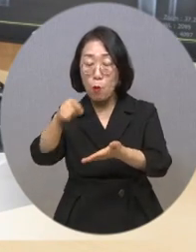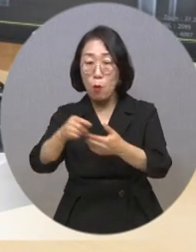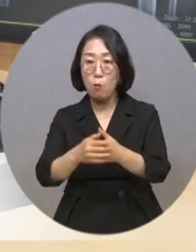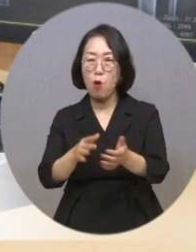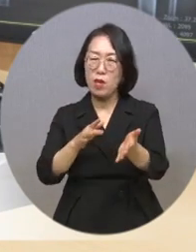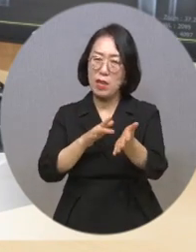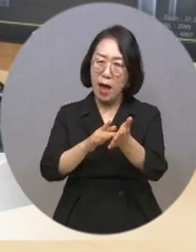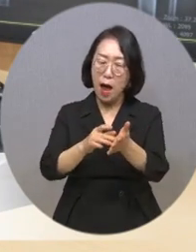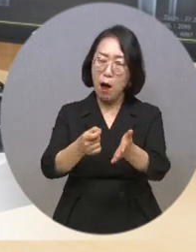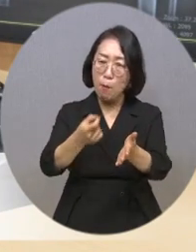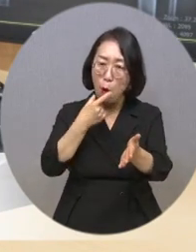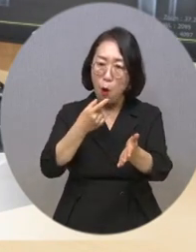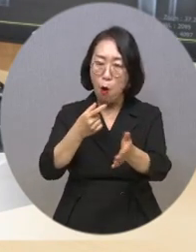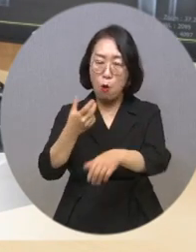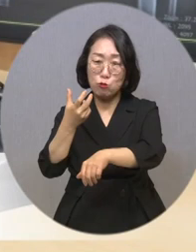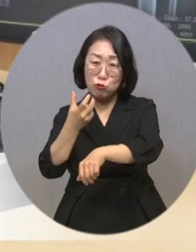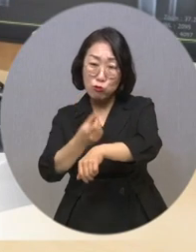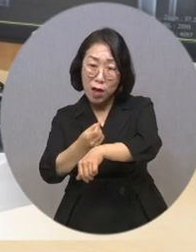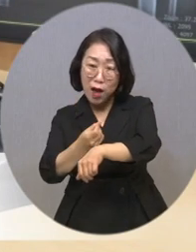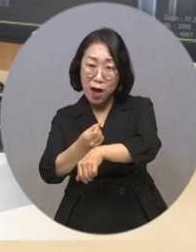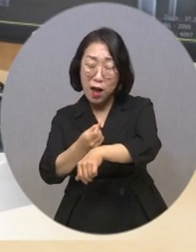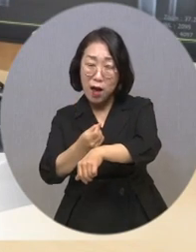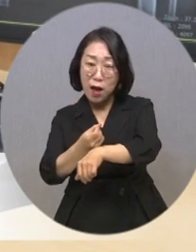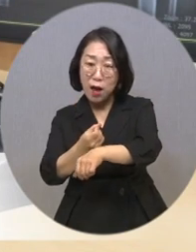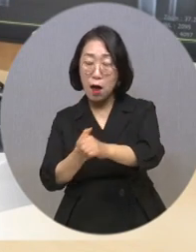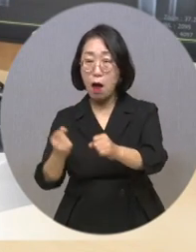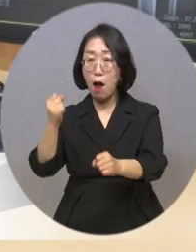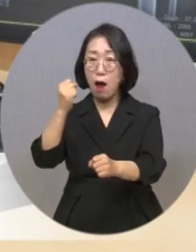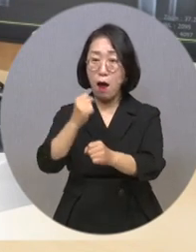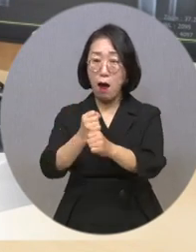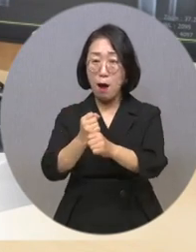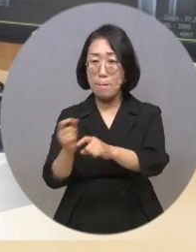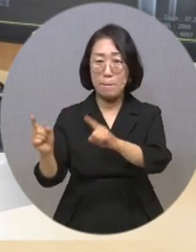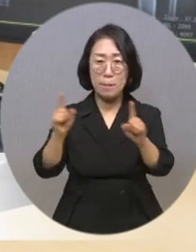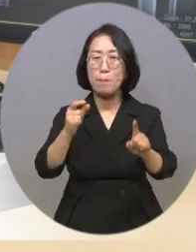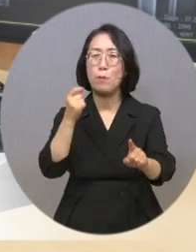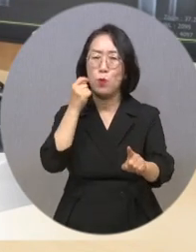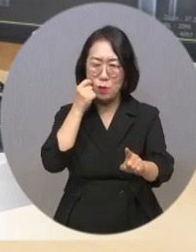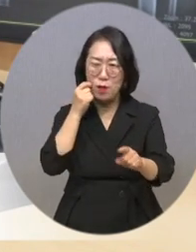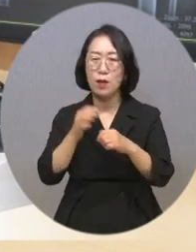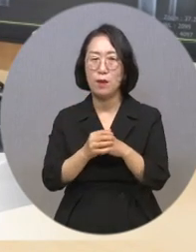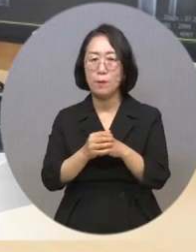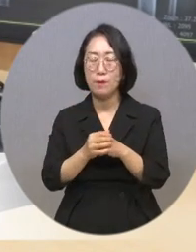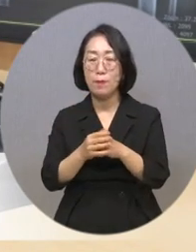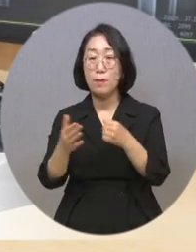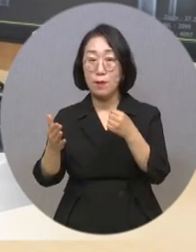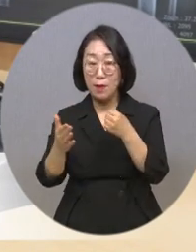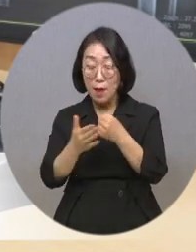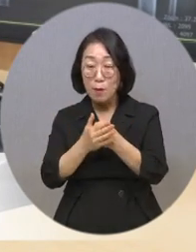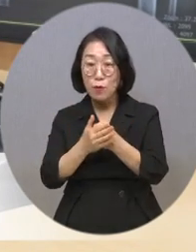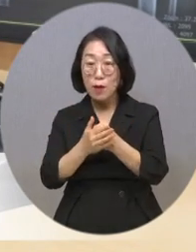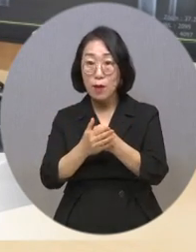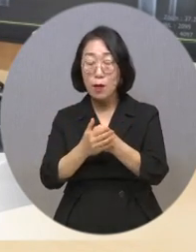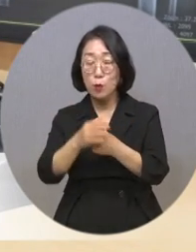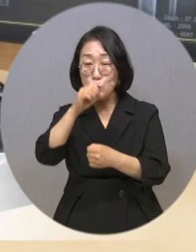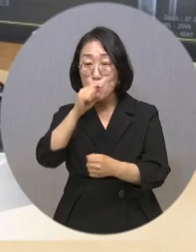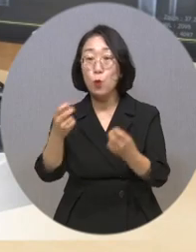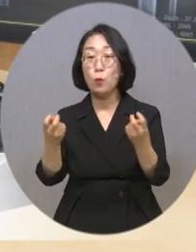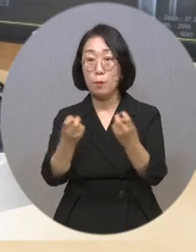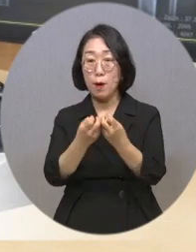약이나 주사나 어느 방법으로 그를 살리는 방법이 없어요, 아직까지는. 그래서 안 아프고 살 수 있는